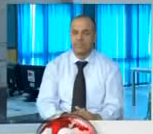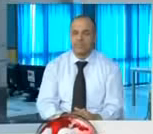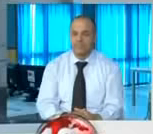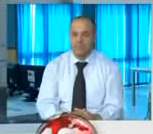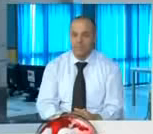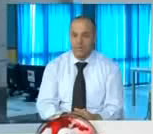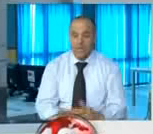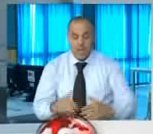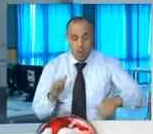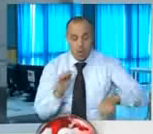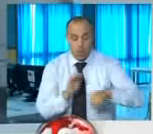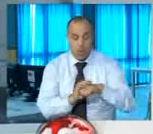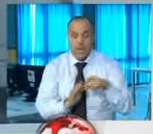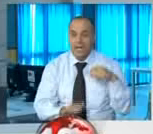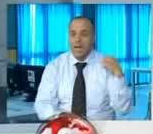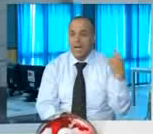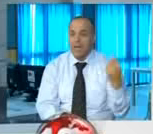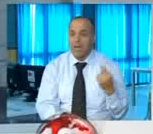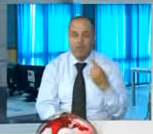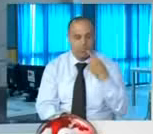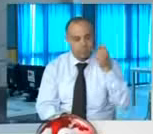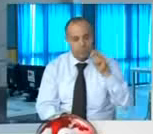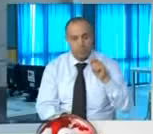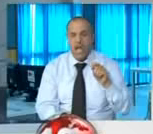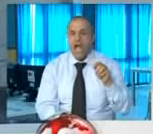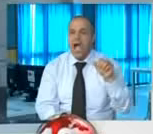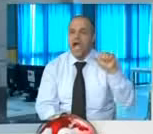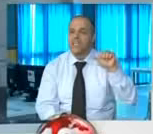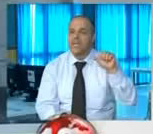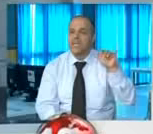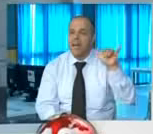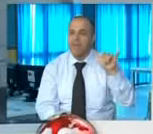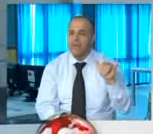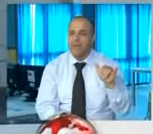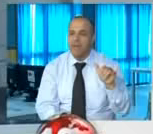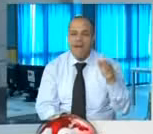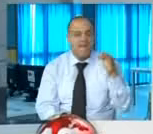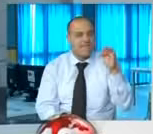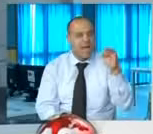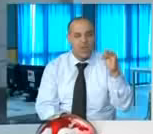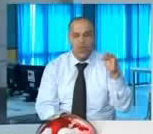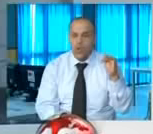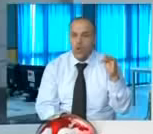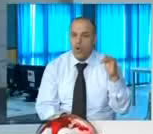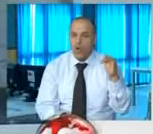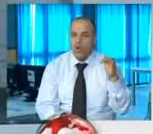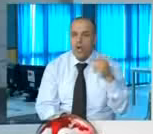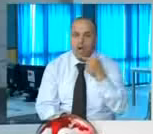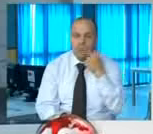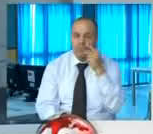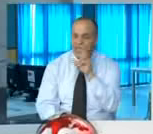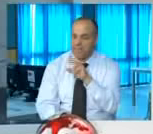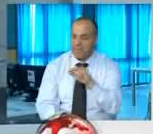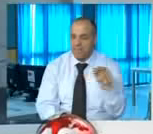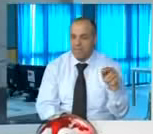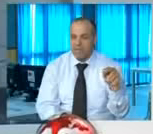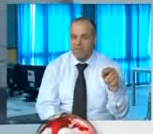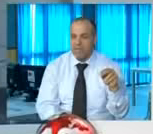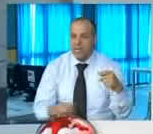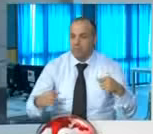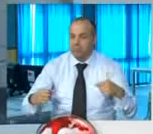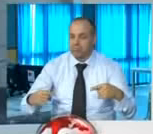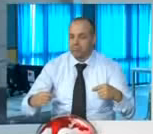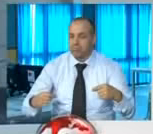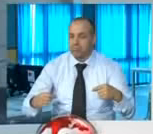وفي كرة القدم العالمية أجبر أجاكس أمستردام ضيفه فاينورد على الاحتكام إلى التعادل في قمة